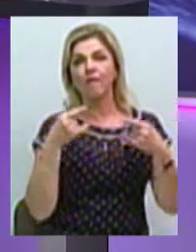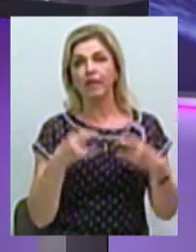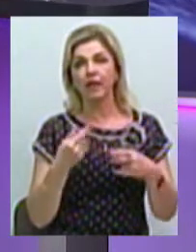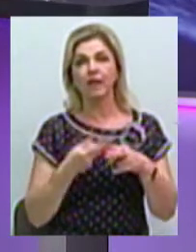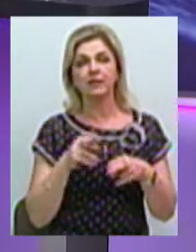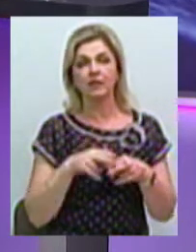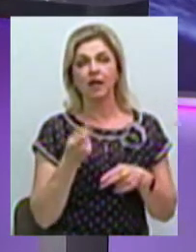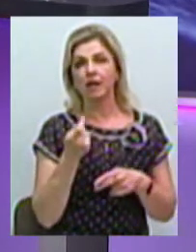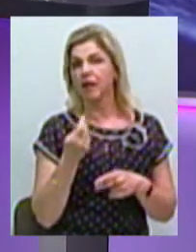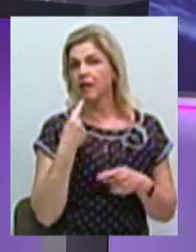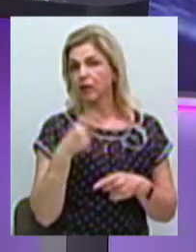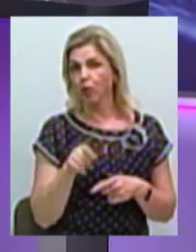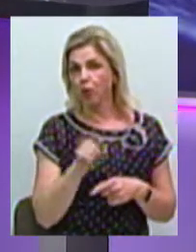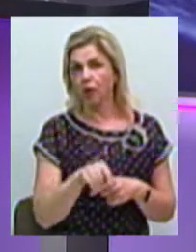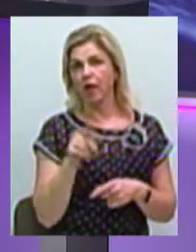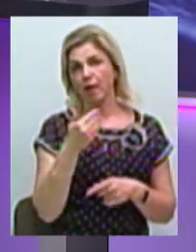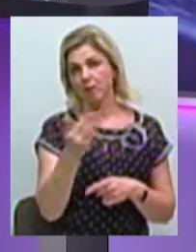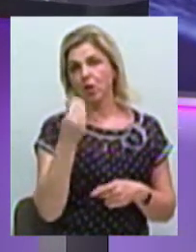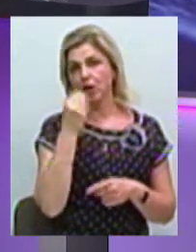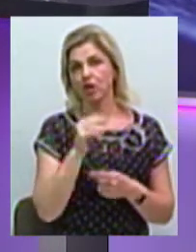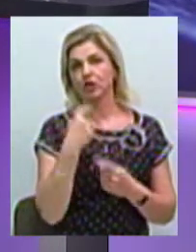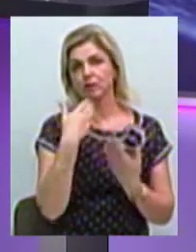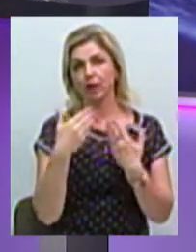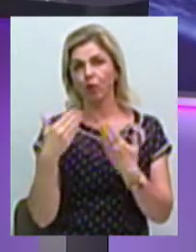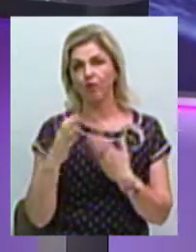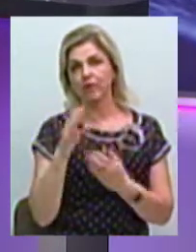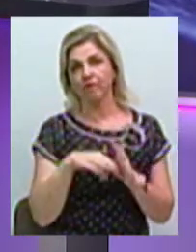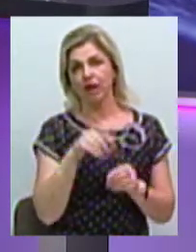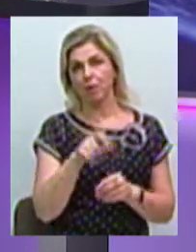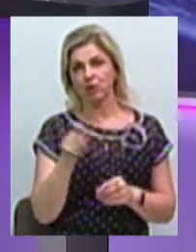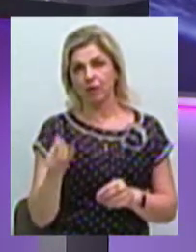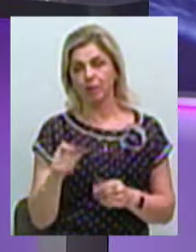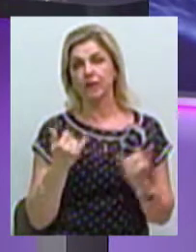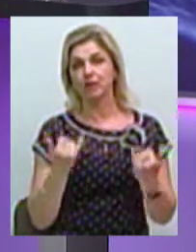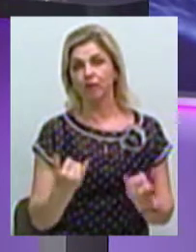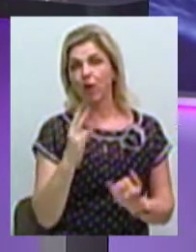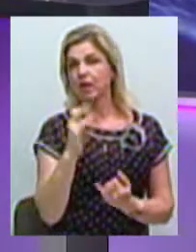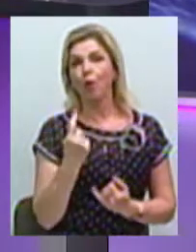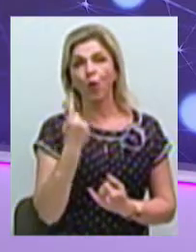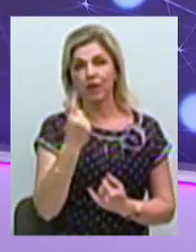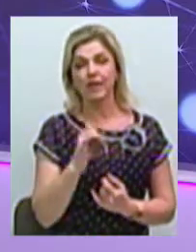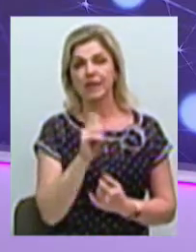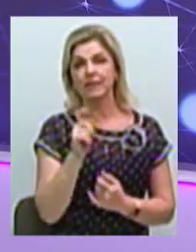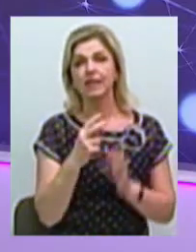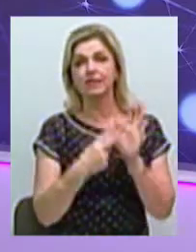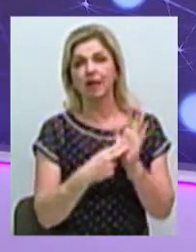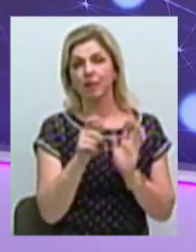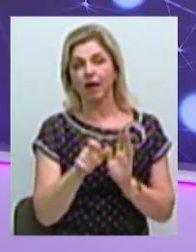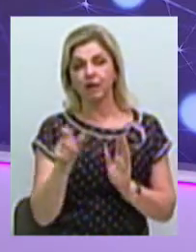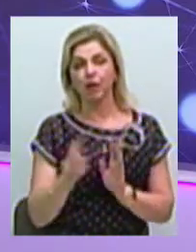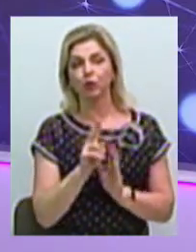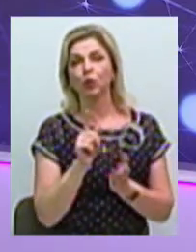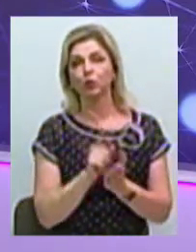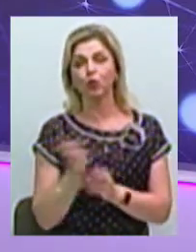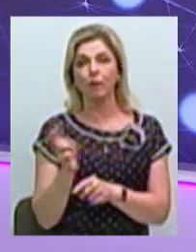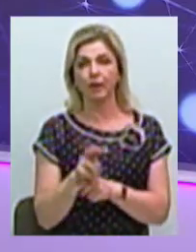це трохи не те, і йому краще поспілкуватися із виборцями. Тож сьогодні жоден з сімох кандидатів, які мали прийти